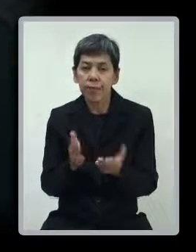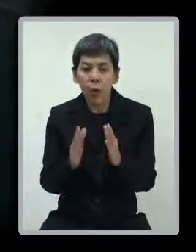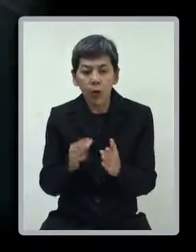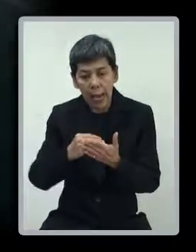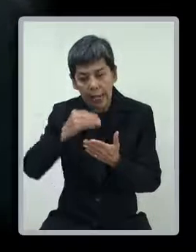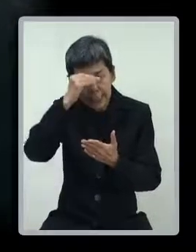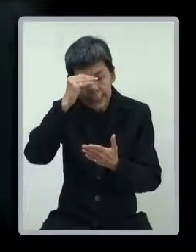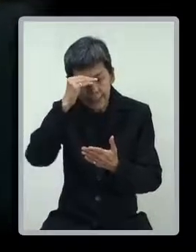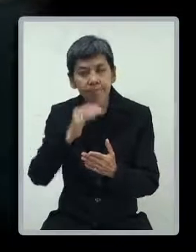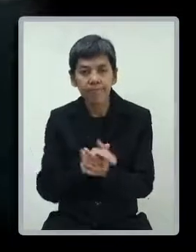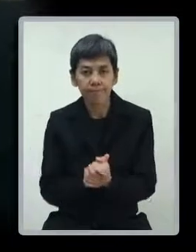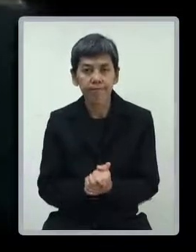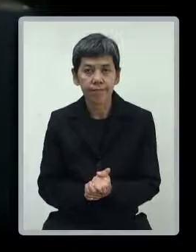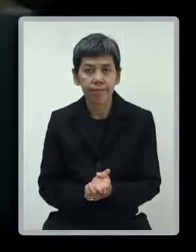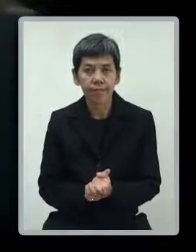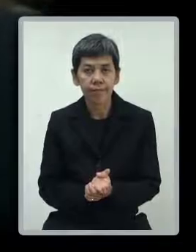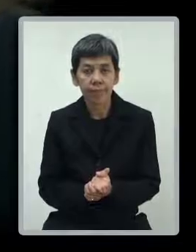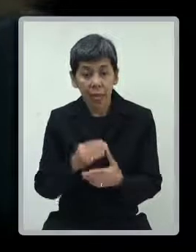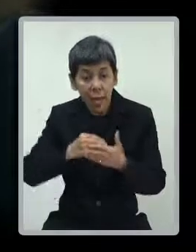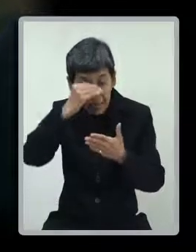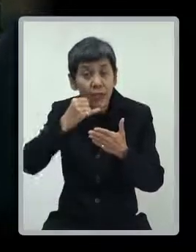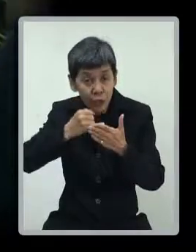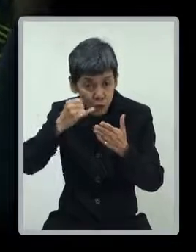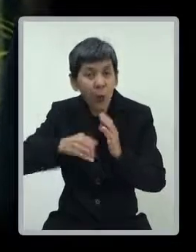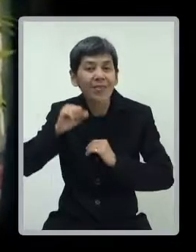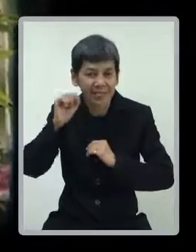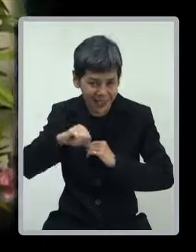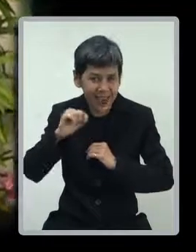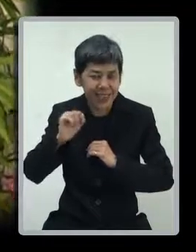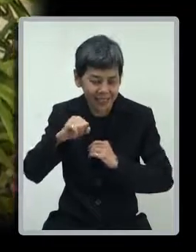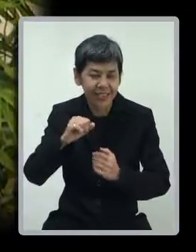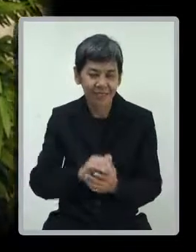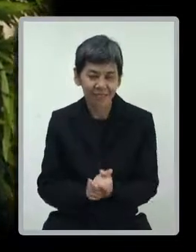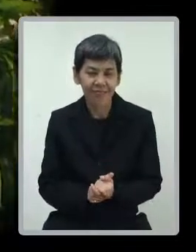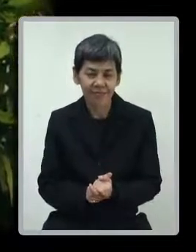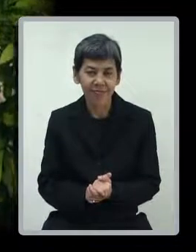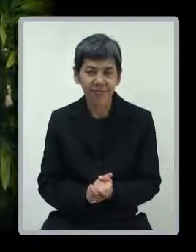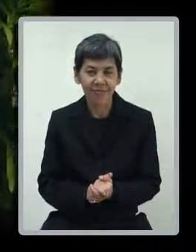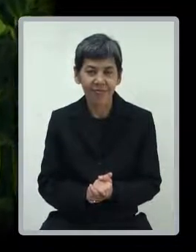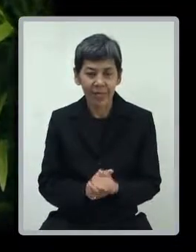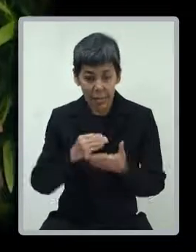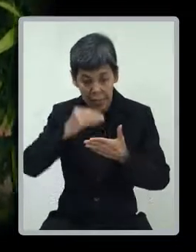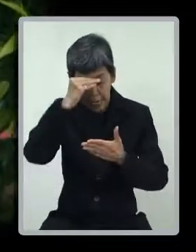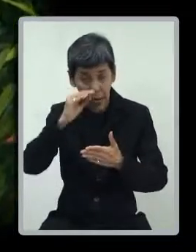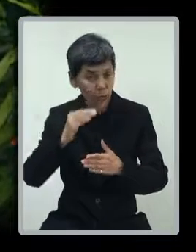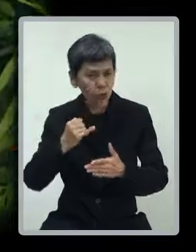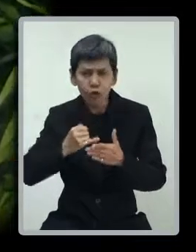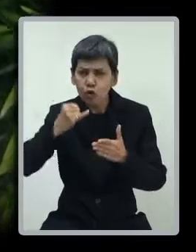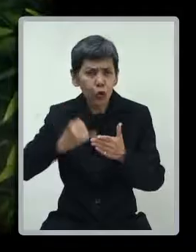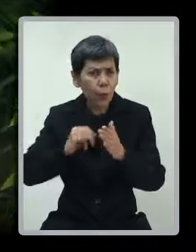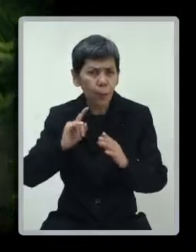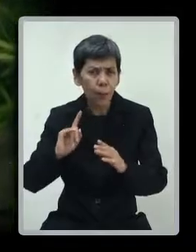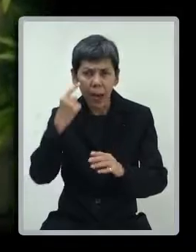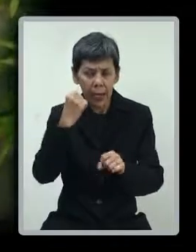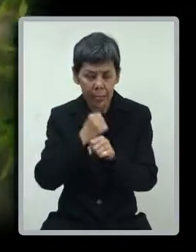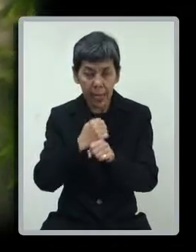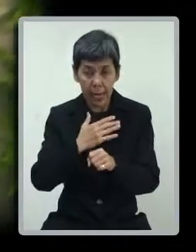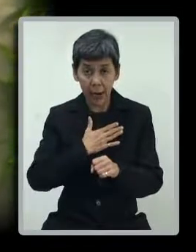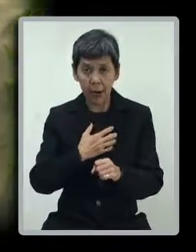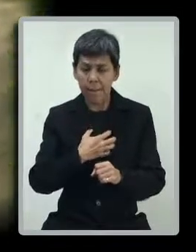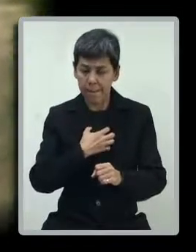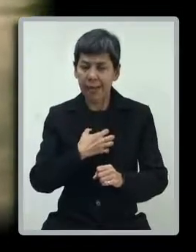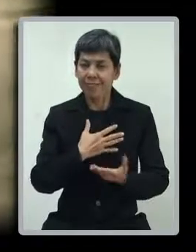ครับ นี่คือเด็กจบใหม ่เด็กจบใหม่แล้วเด็กจบใหม่เนี่ยสิ่งสำคัญเนี่ย